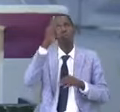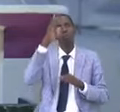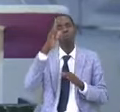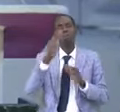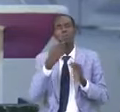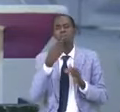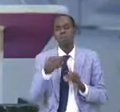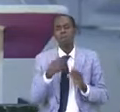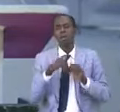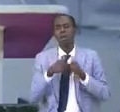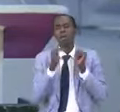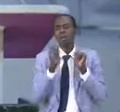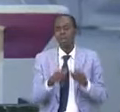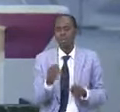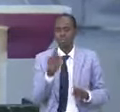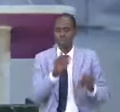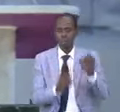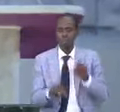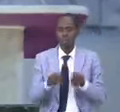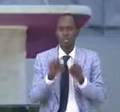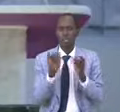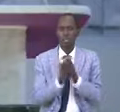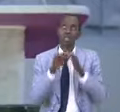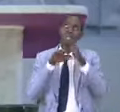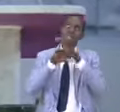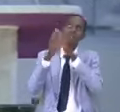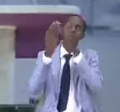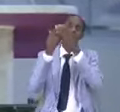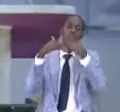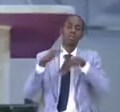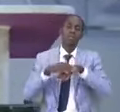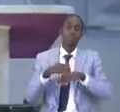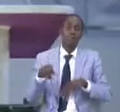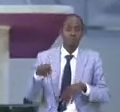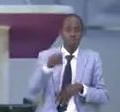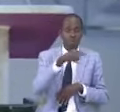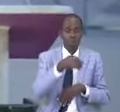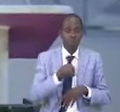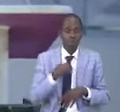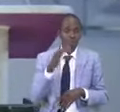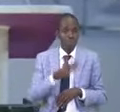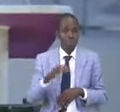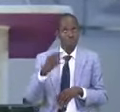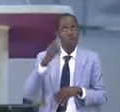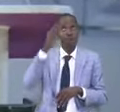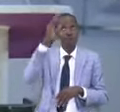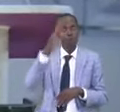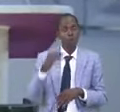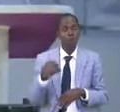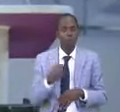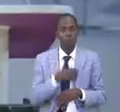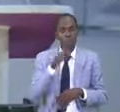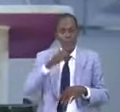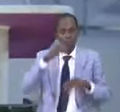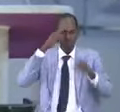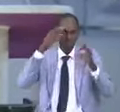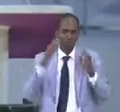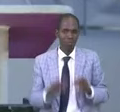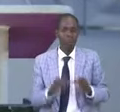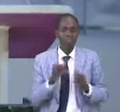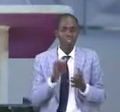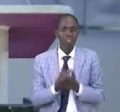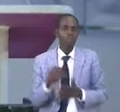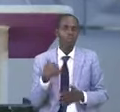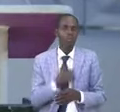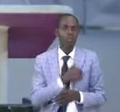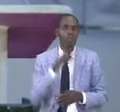et enfants de Dieu nous devons prendre la décision de ne pas être trompé et